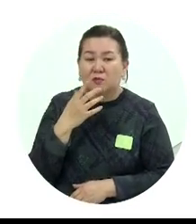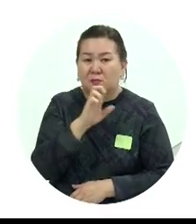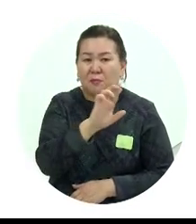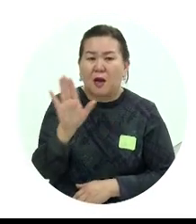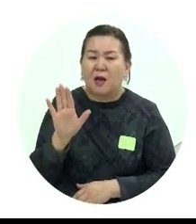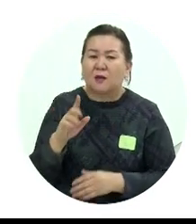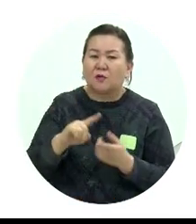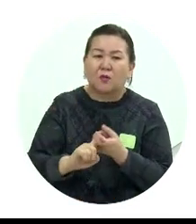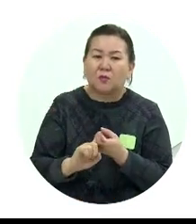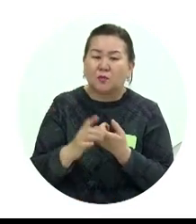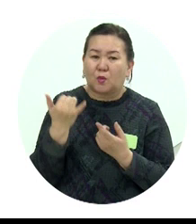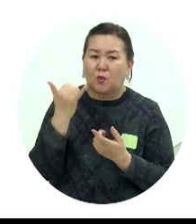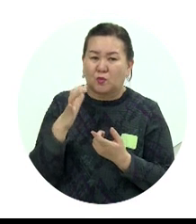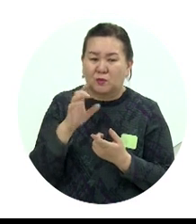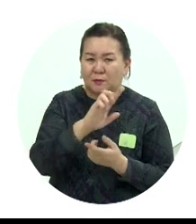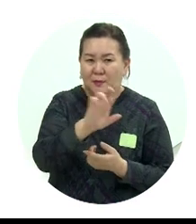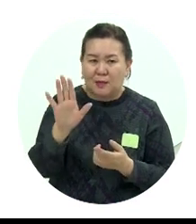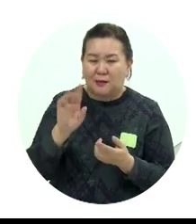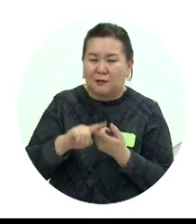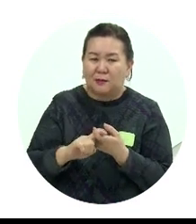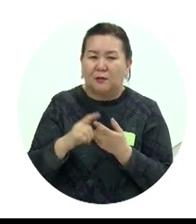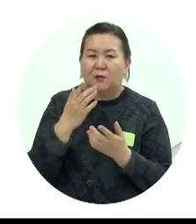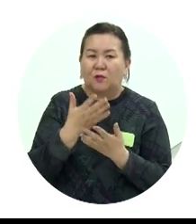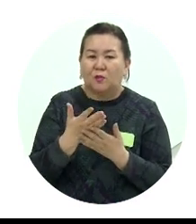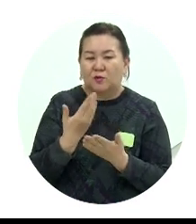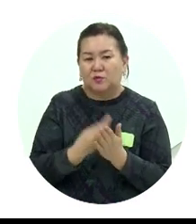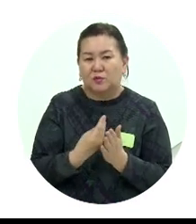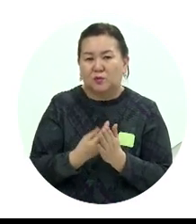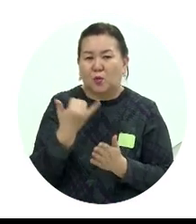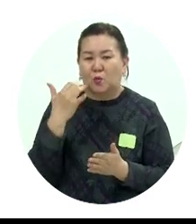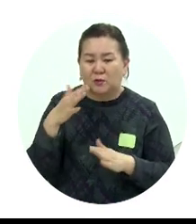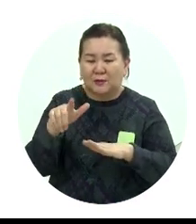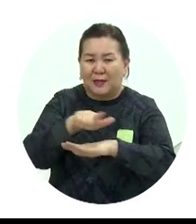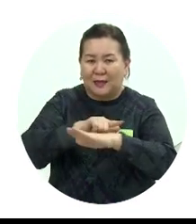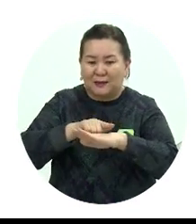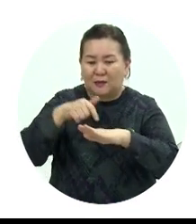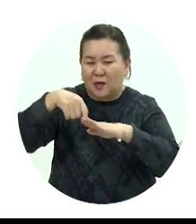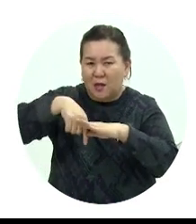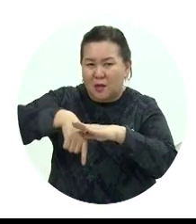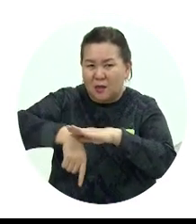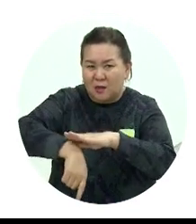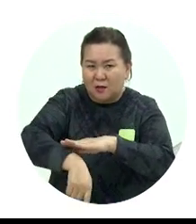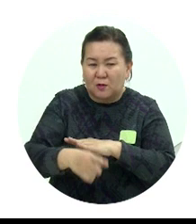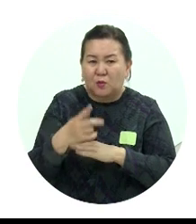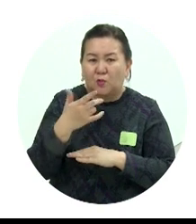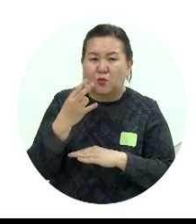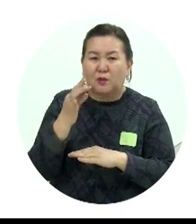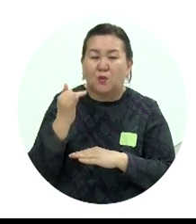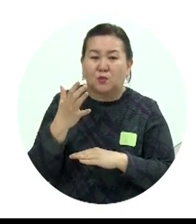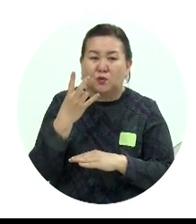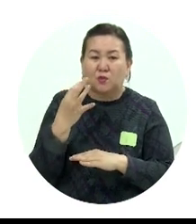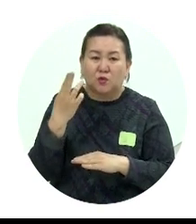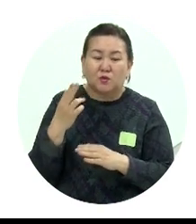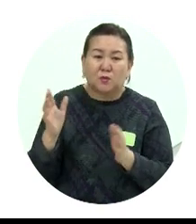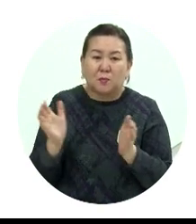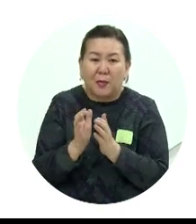ойлгох вэ гэхээр ус маань байгаль дээр бол тэгш бус хуваарлагдсан байгаа. Өөрөөр хэлэх юм бол гадаргын ус, гүний усны одоо нөөц багтаа ийм улсууд одоо